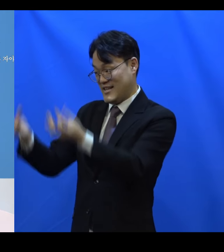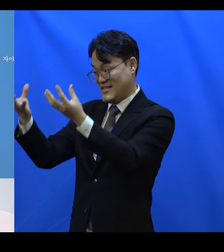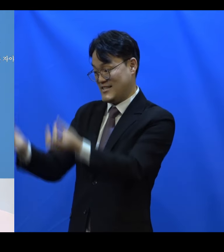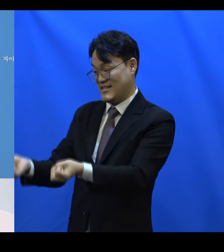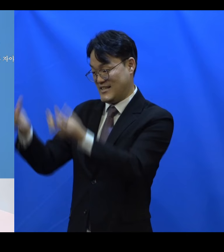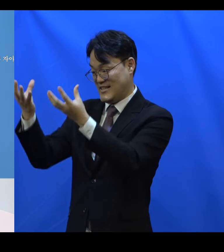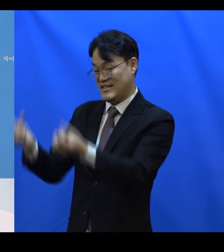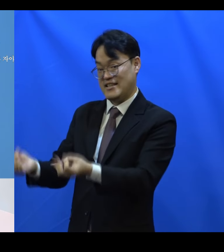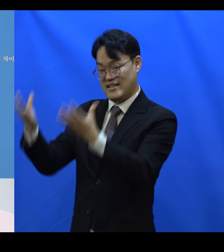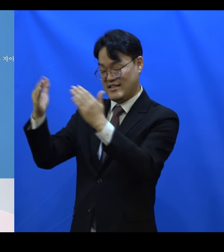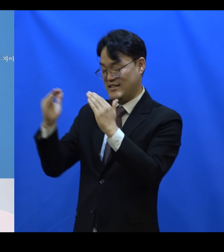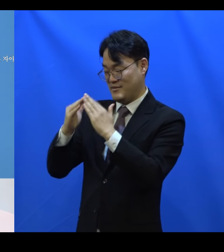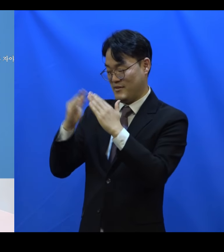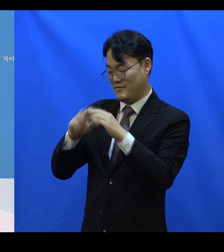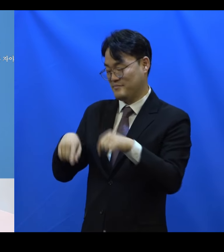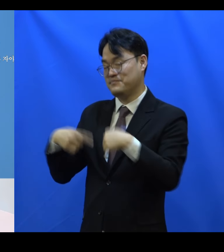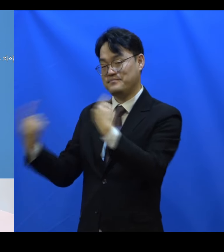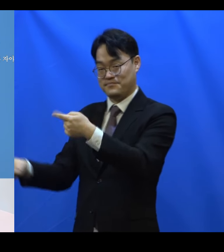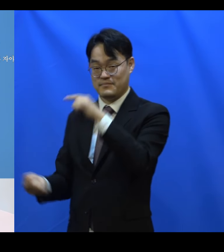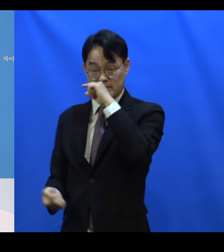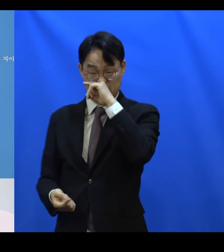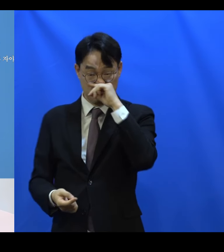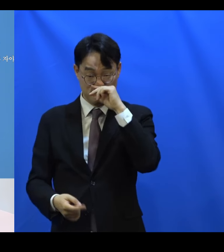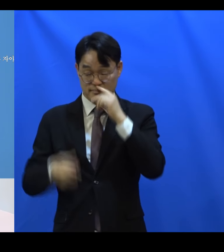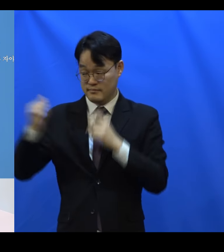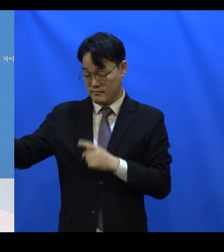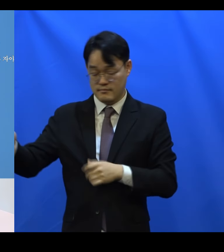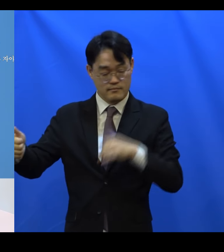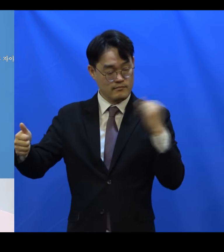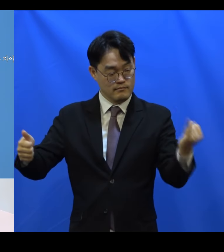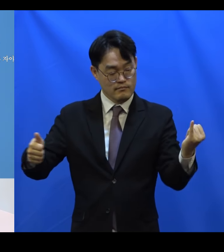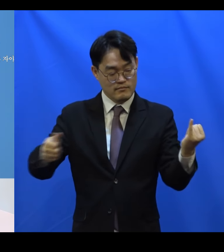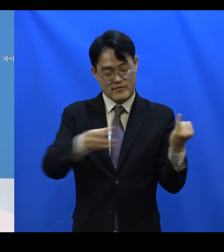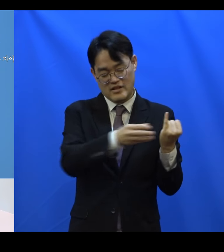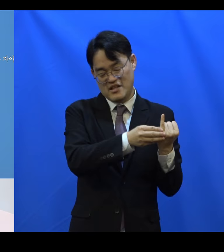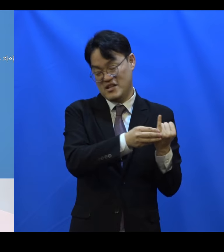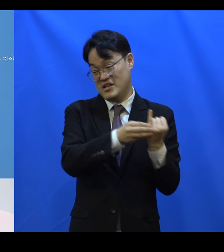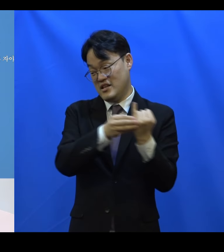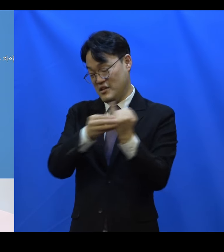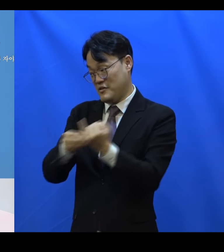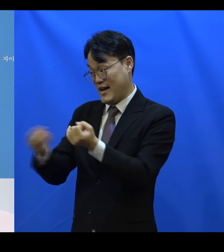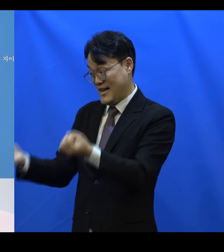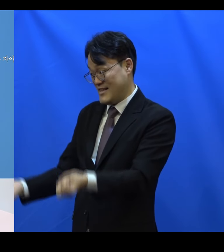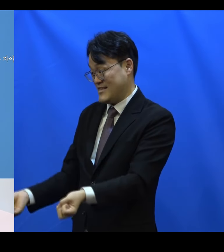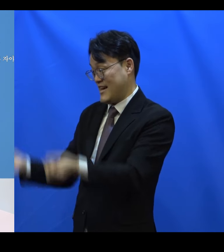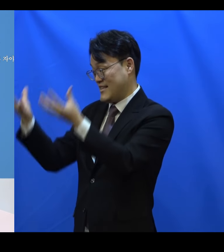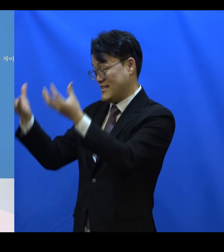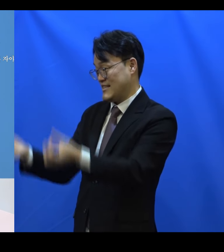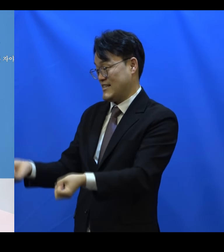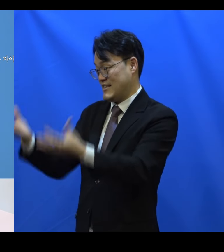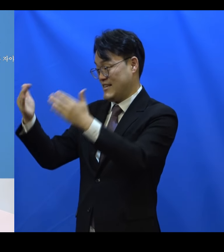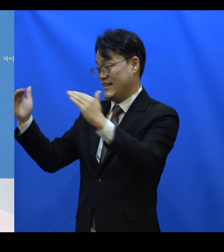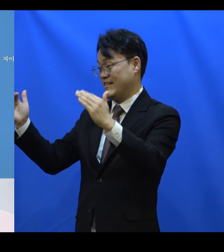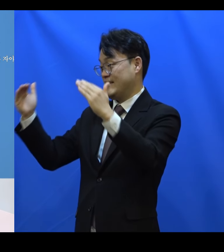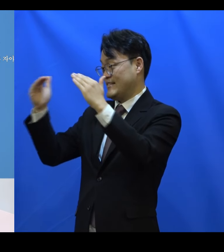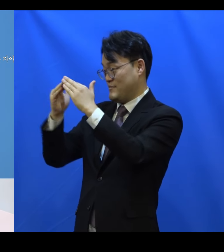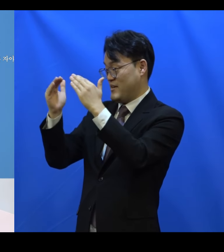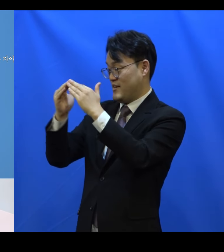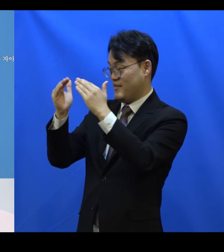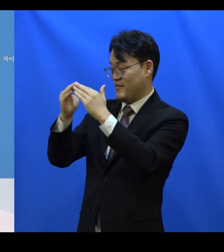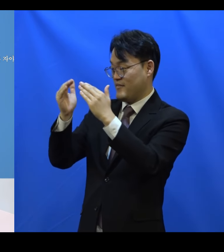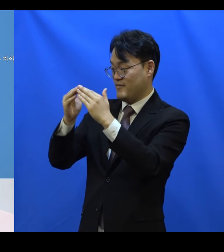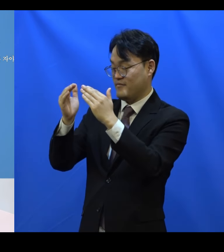깃발이로구나. 자, 이게 보니까 그가 나를 인도하여 어디로요? 잔치집으로 들어갔다는 거예요.